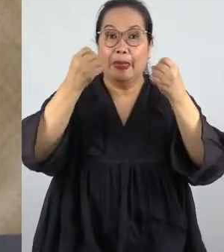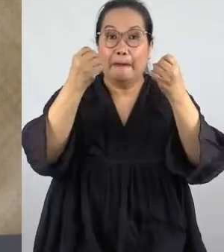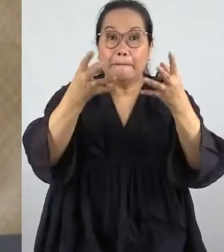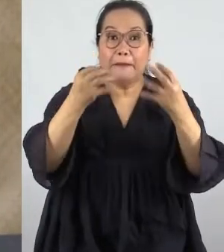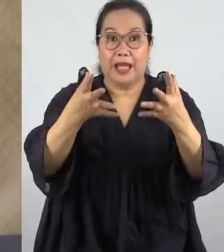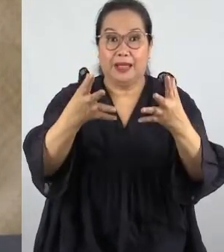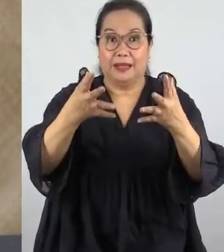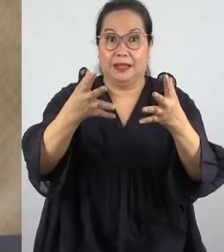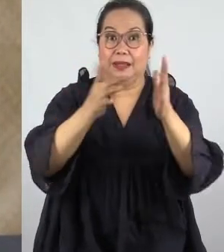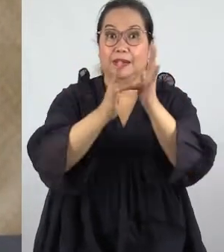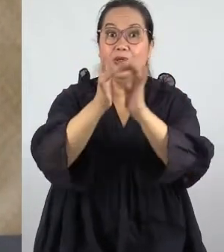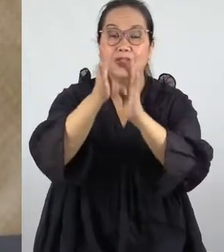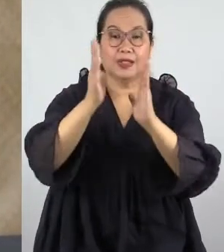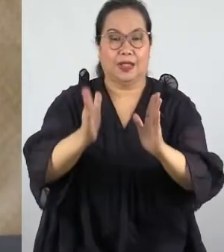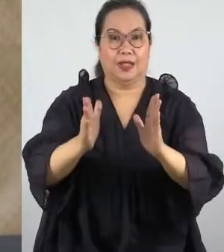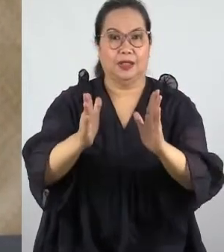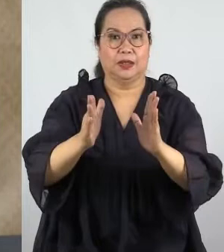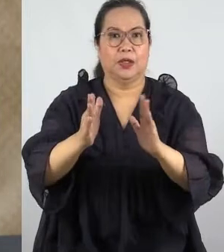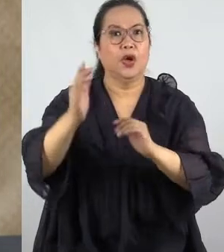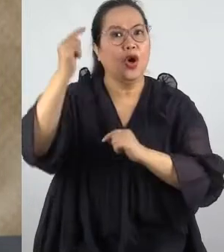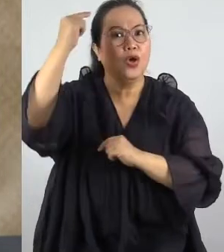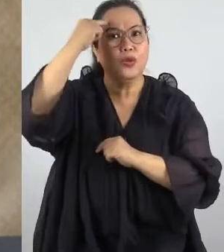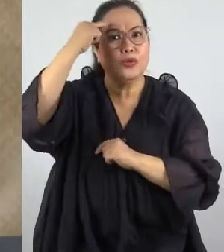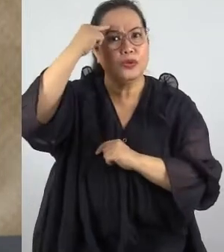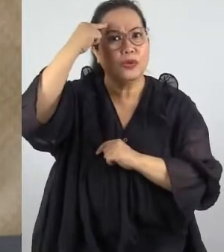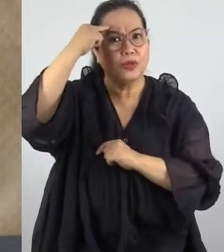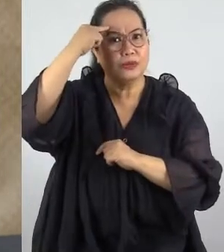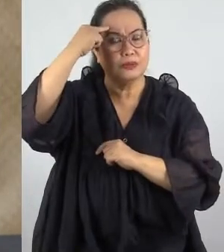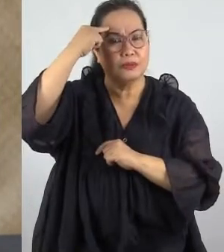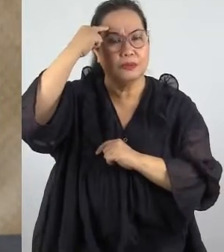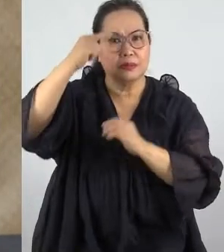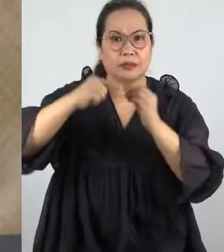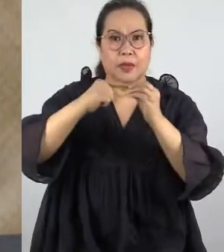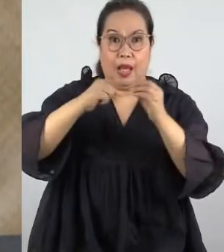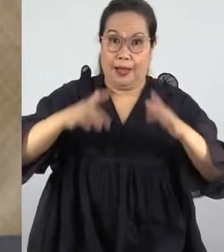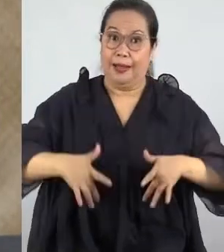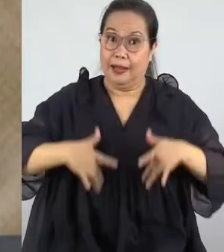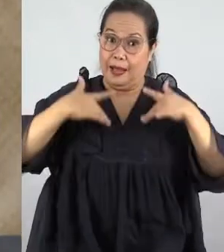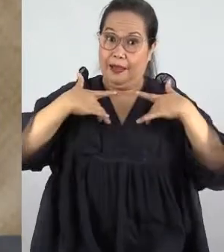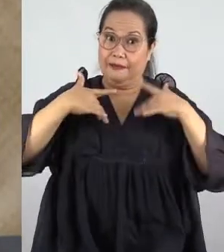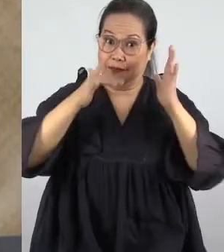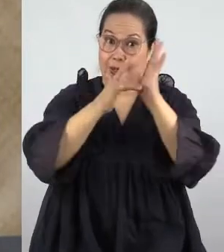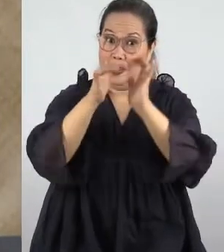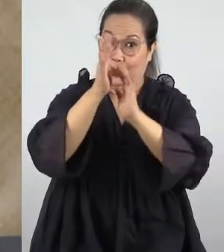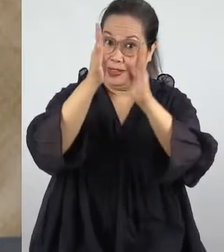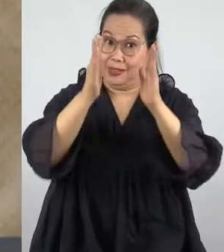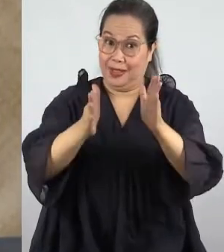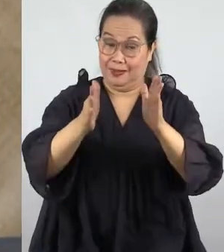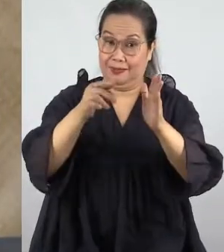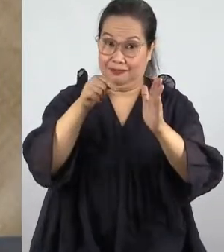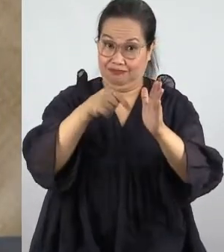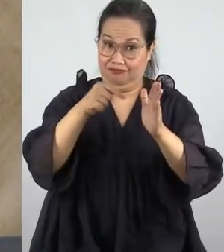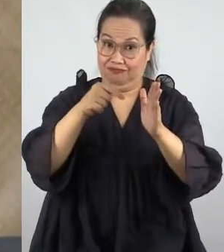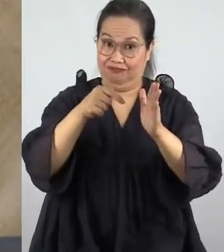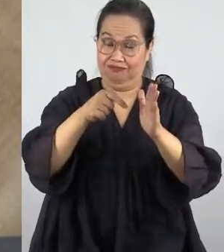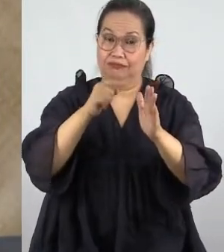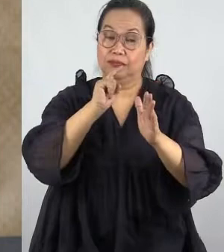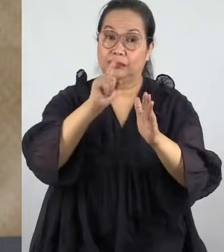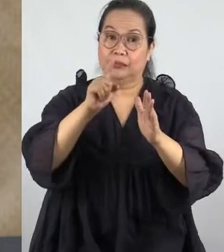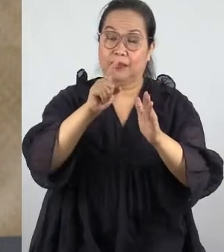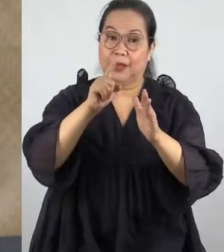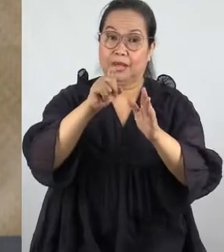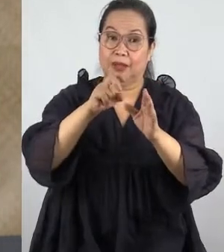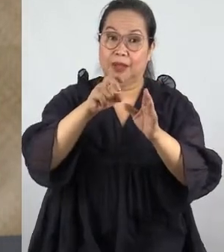Marami na Kristiyano ang nag-aakala na ang buhay ng isang Kristiyano ay ang